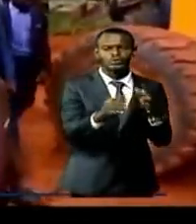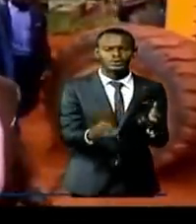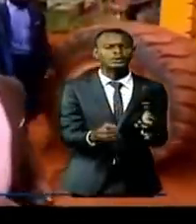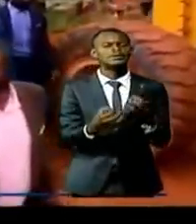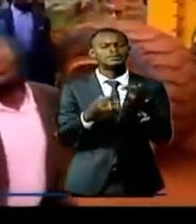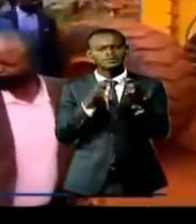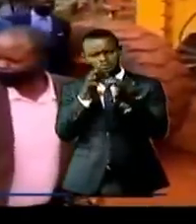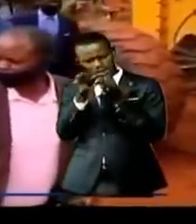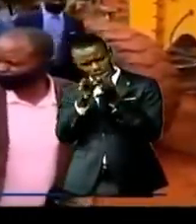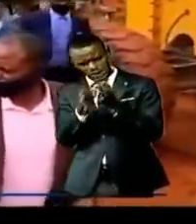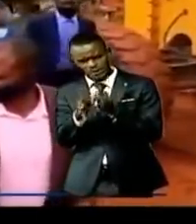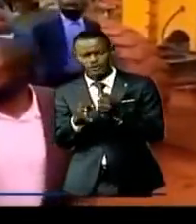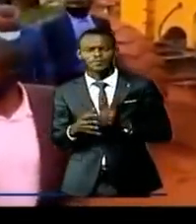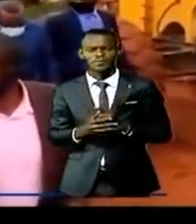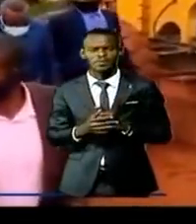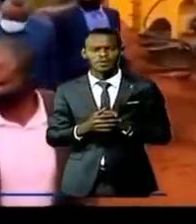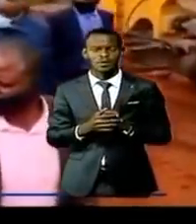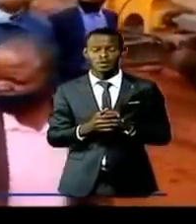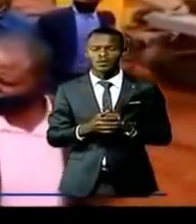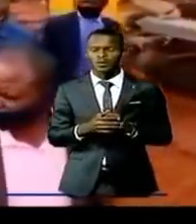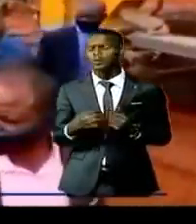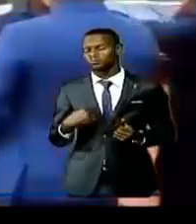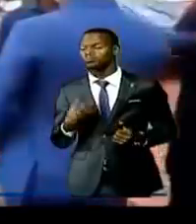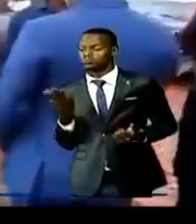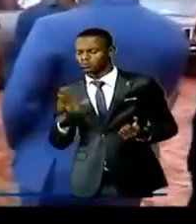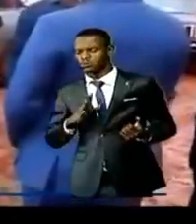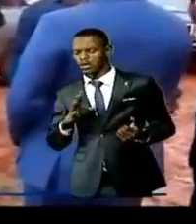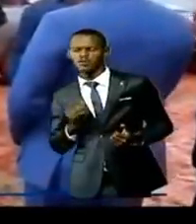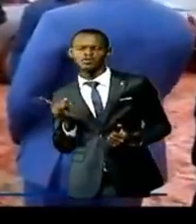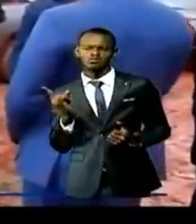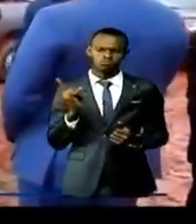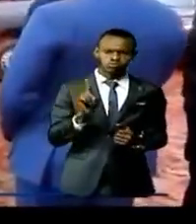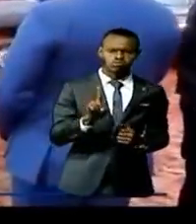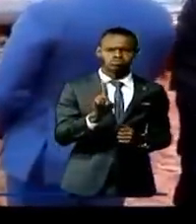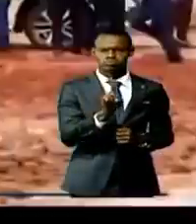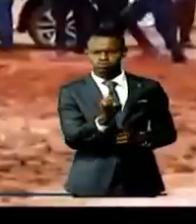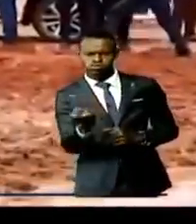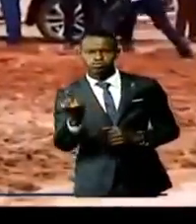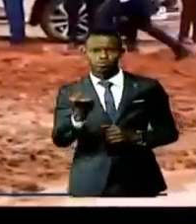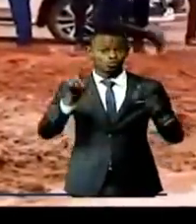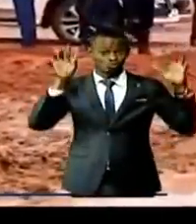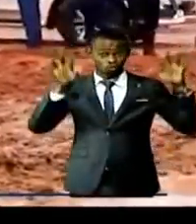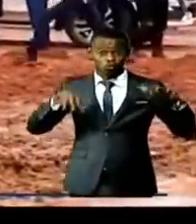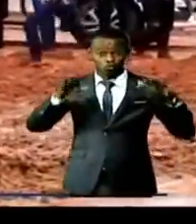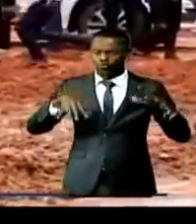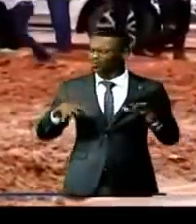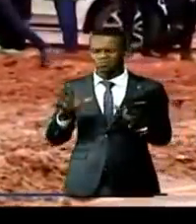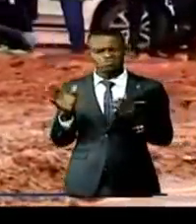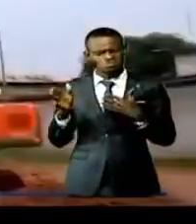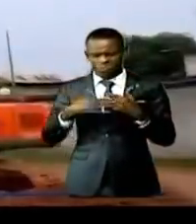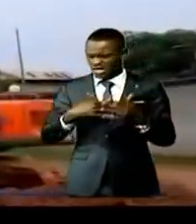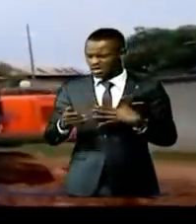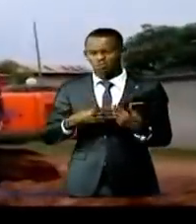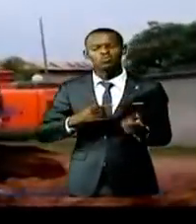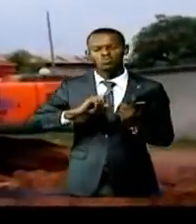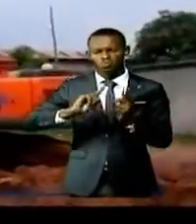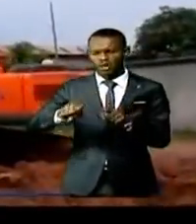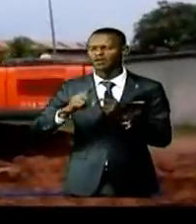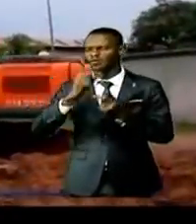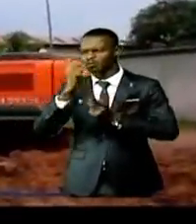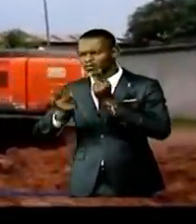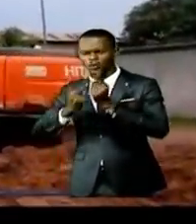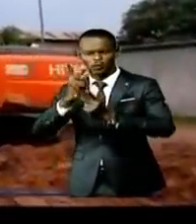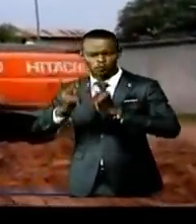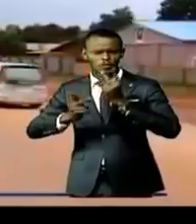la pluie, l'autorité provinciale a poursuivi sa ronde sur les avenues Gungu et Kalima en pleine réhabilitation au